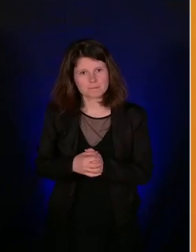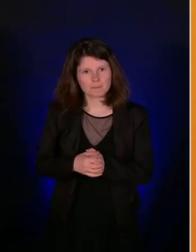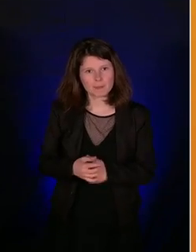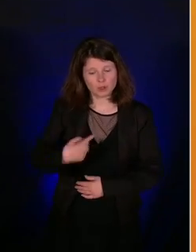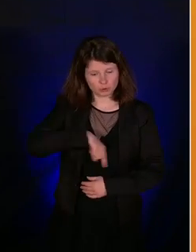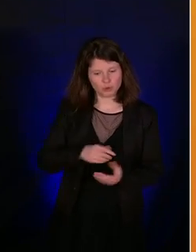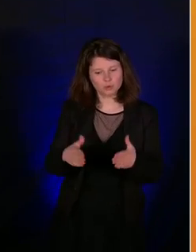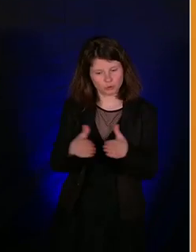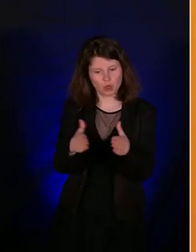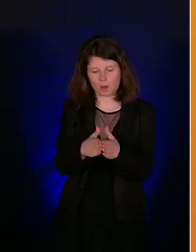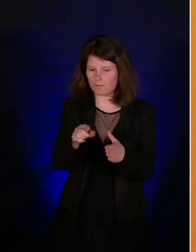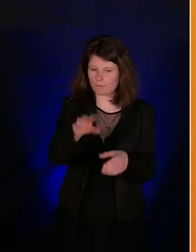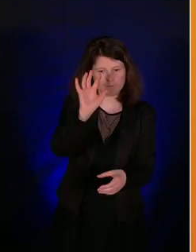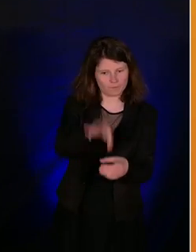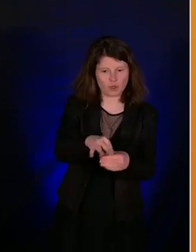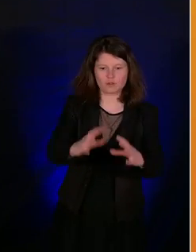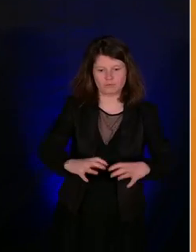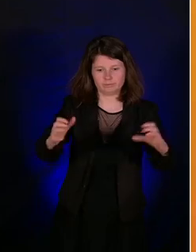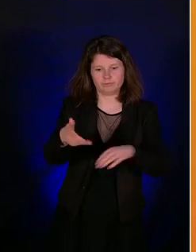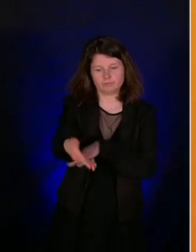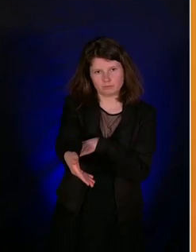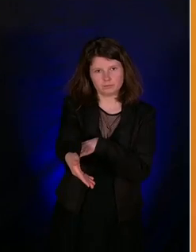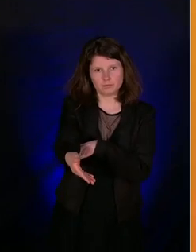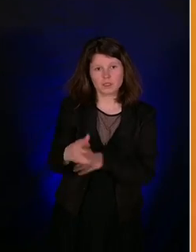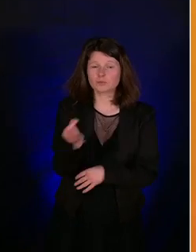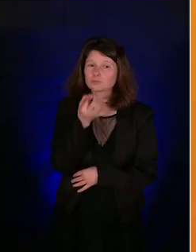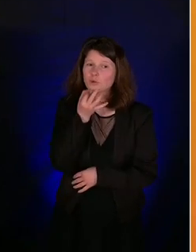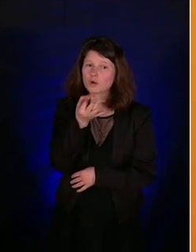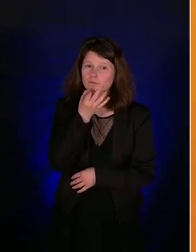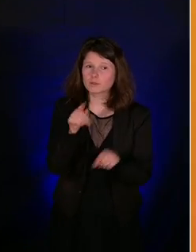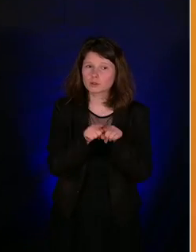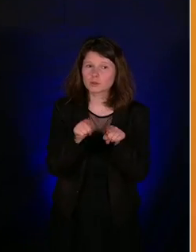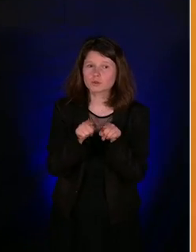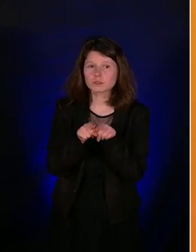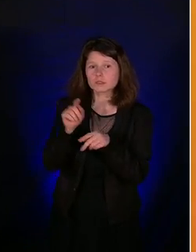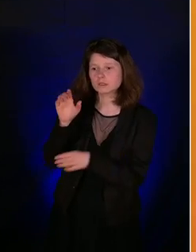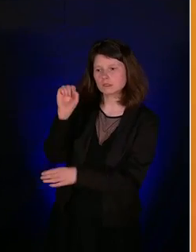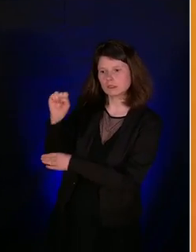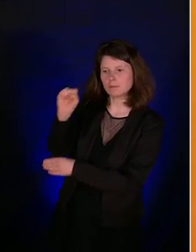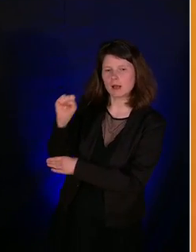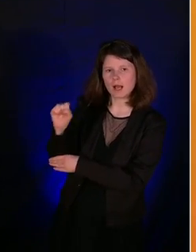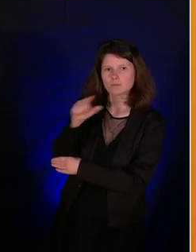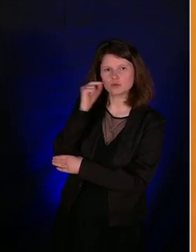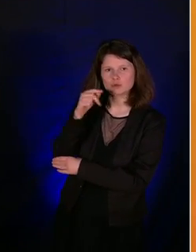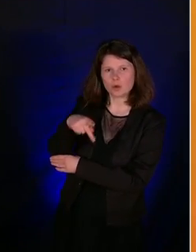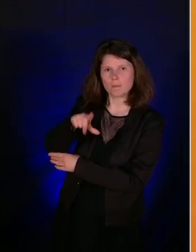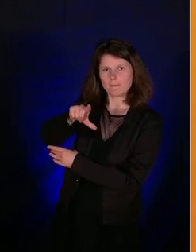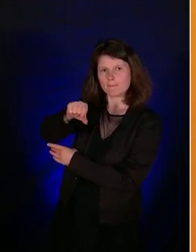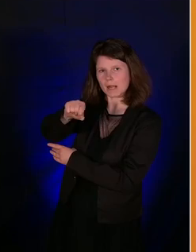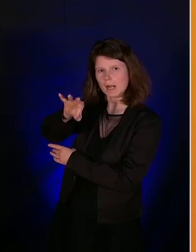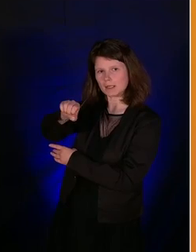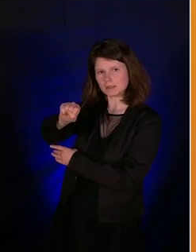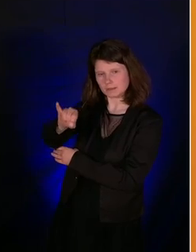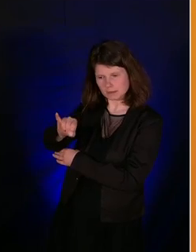mis au vote des congressistes et je voulais en profiter pour pour répondre au camarade Boris plazzi l'autre jour quand mon camarade